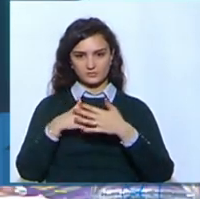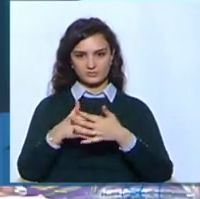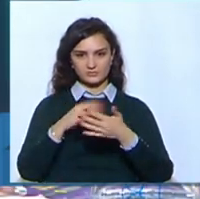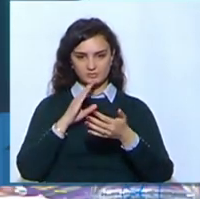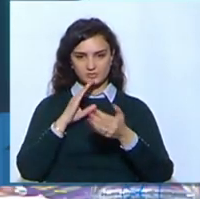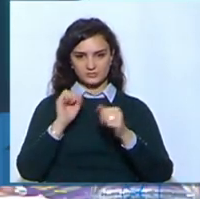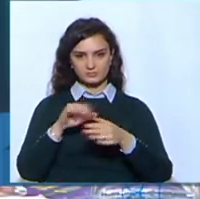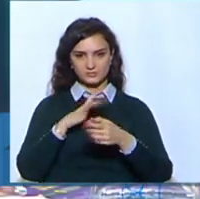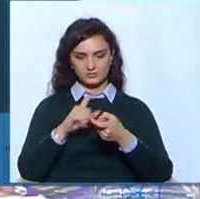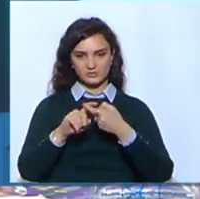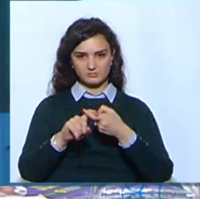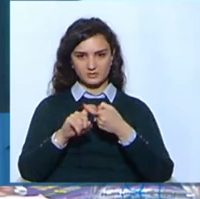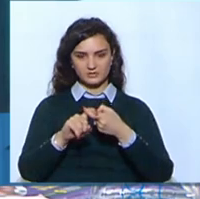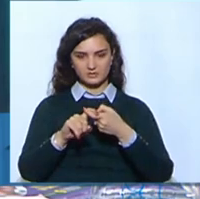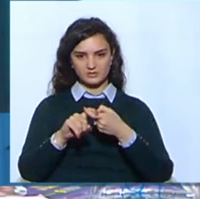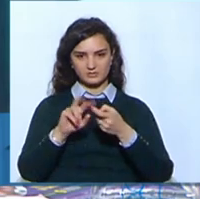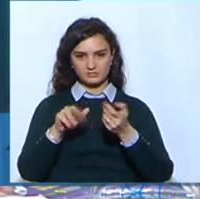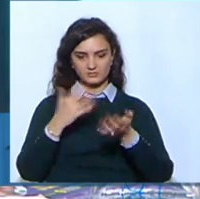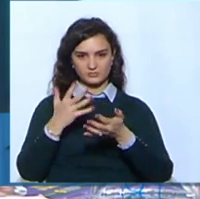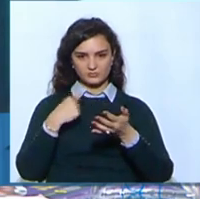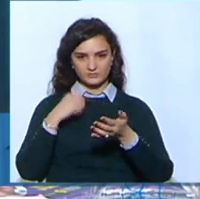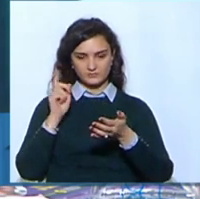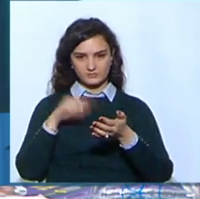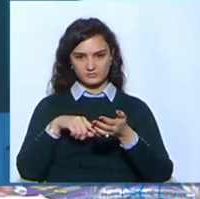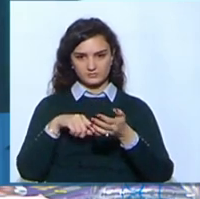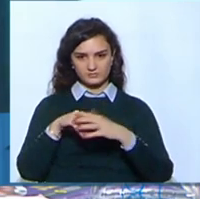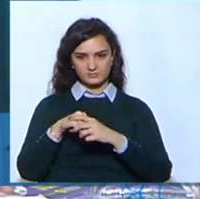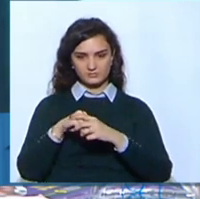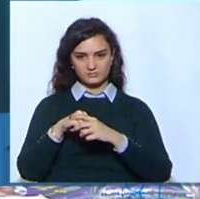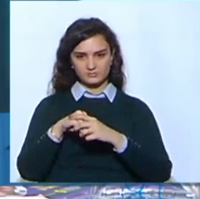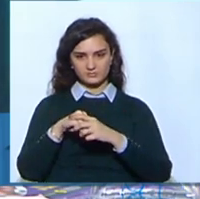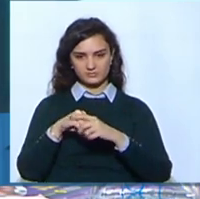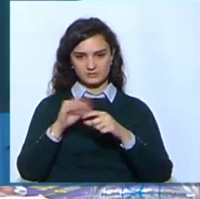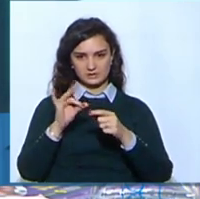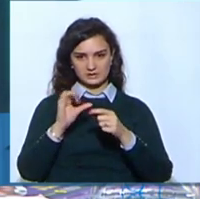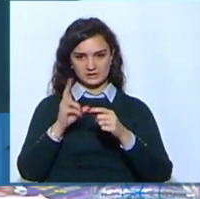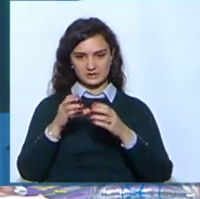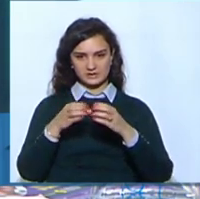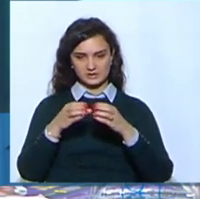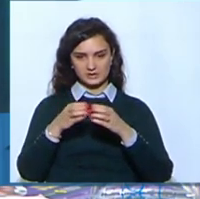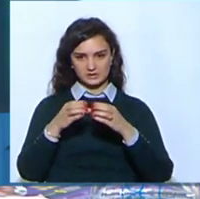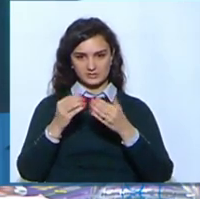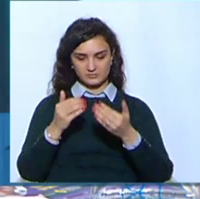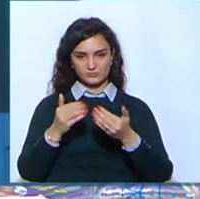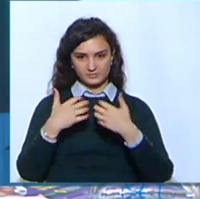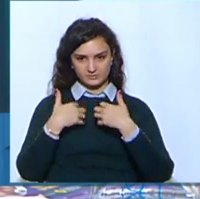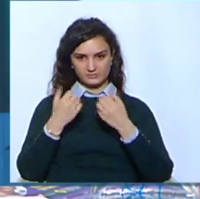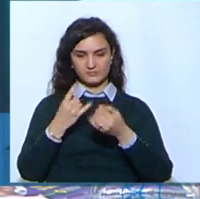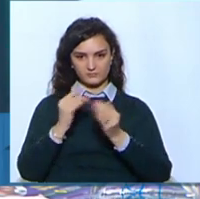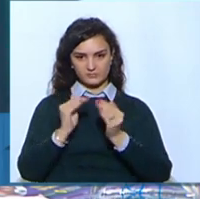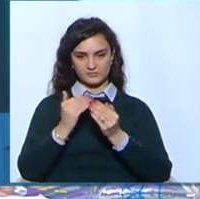შეიძლება ჰქონდეს ინფექცია და თუ ჩვენ ვიცით ისიც, რომ პოტენციურად ეს არის რისკი ნაყოფის ჯანმრთელობისათვის,